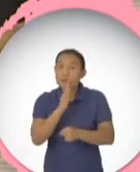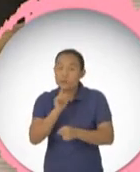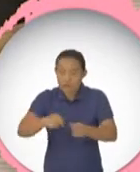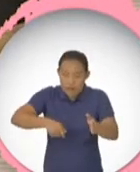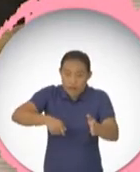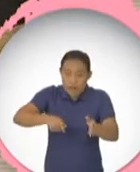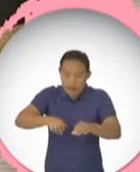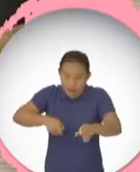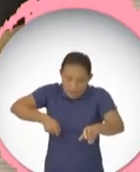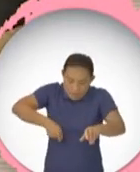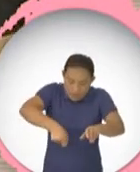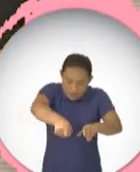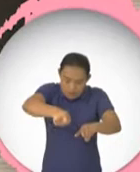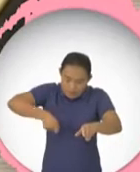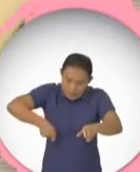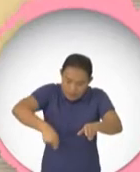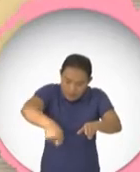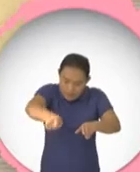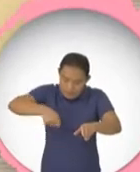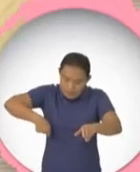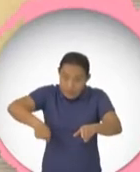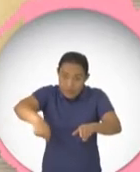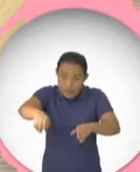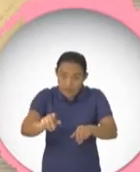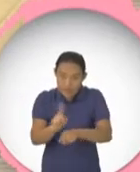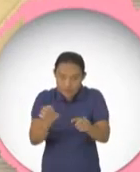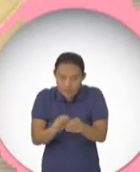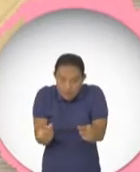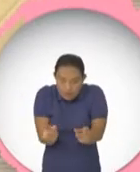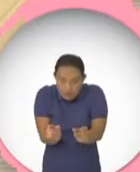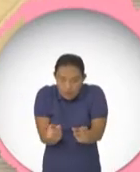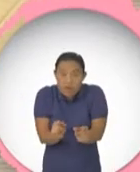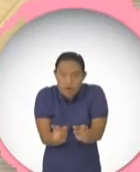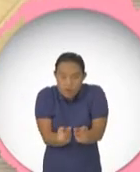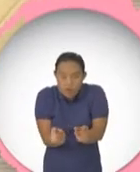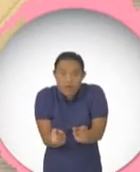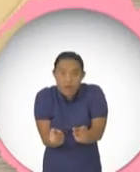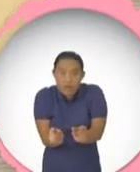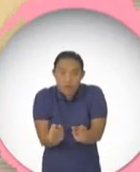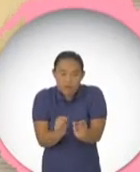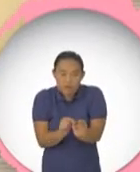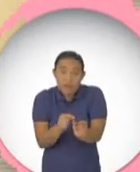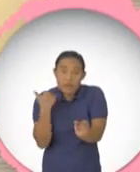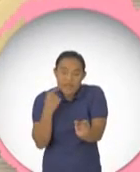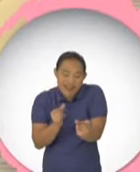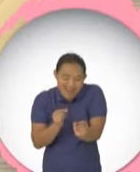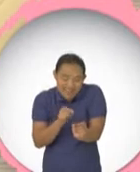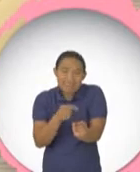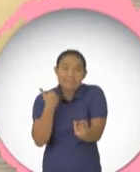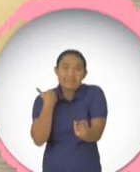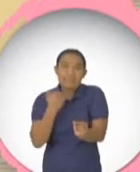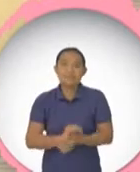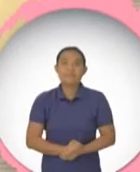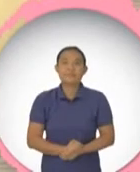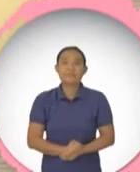ปุ๊บแต่ละเส้นที่เรากลิ้งไปเนี่ยมันจะหดเข้าหากันเพราะนั้นชิ้นขนมที่ได้ก็จะเล็กลง ครับ อันนี้เราพักได้ที่